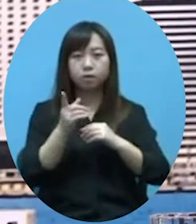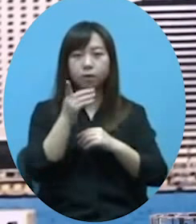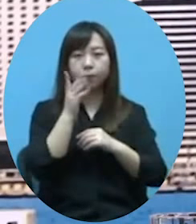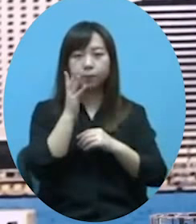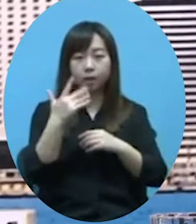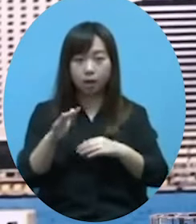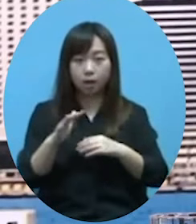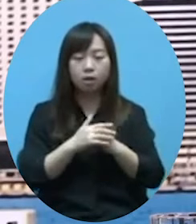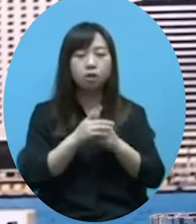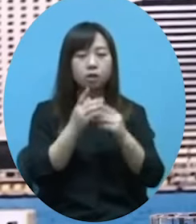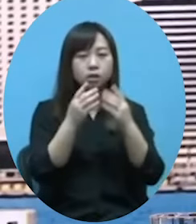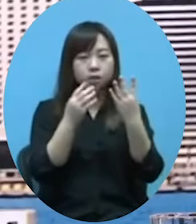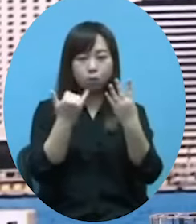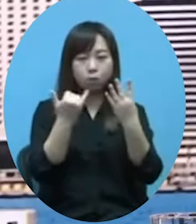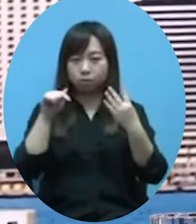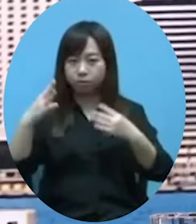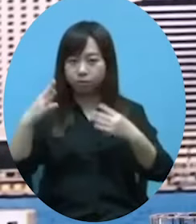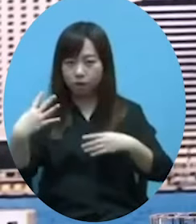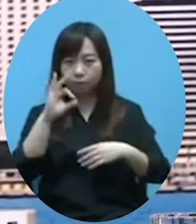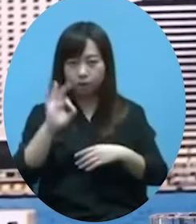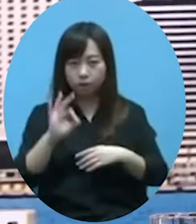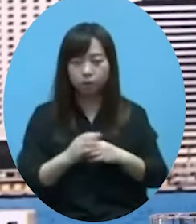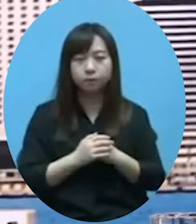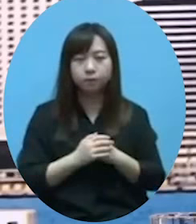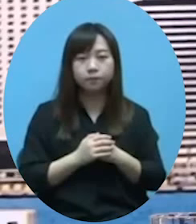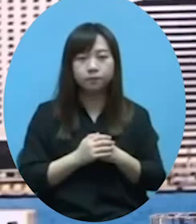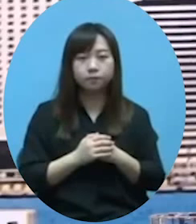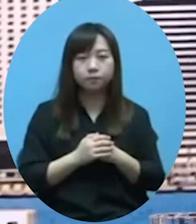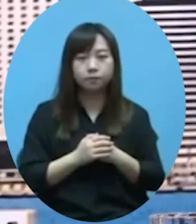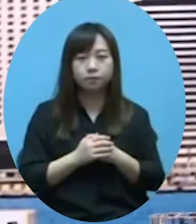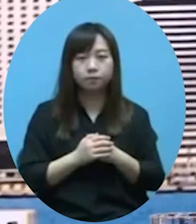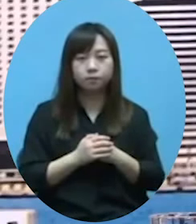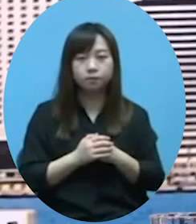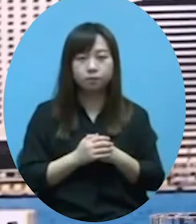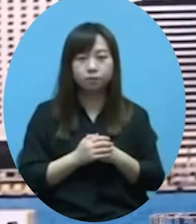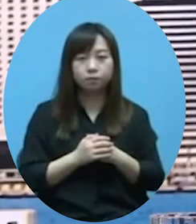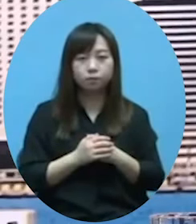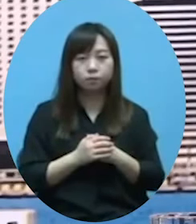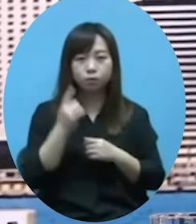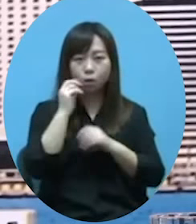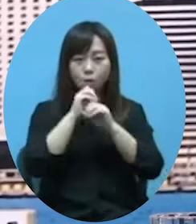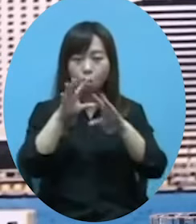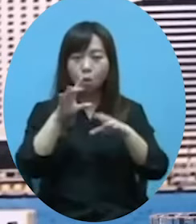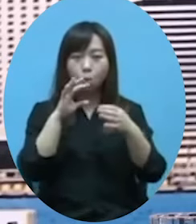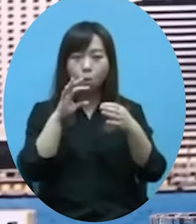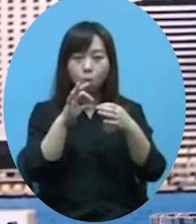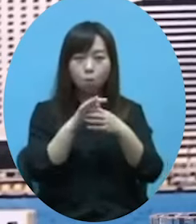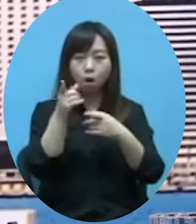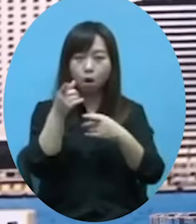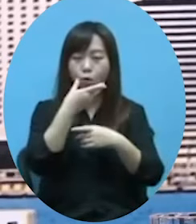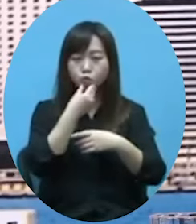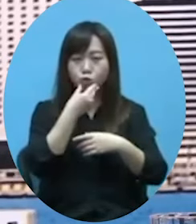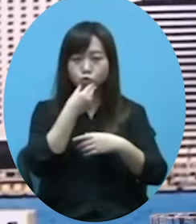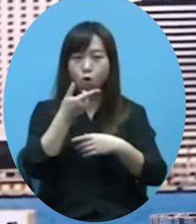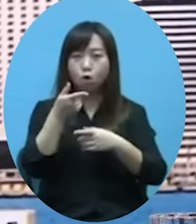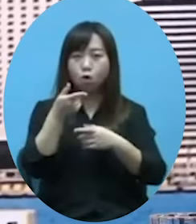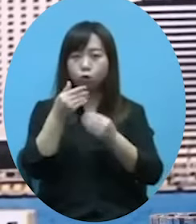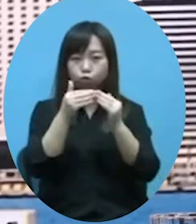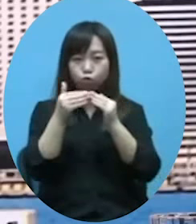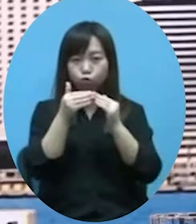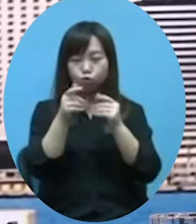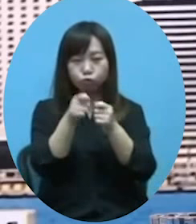46.4%另外呢我就想講講關於那個鎮陽春小隊那裡呢之前